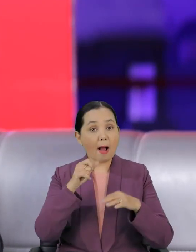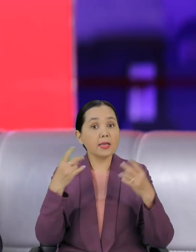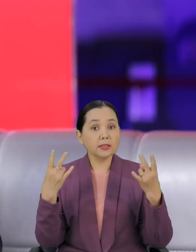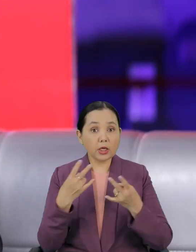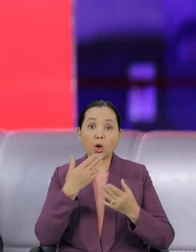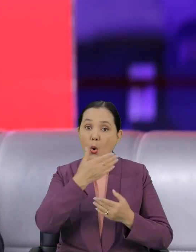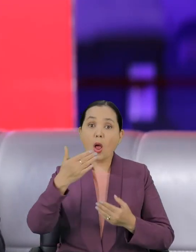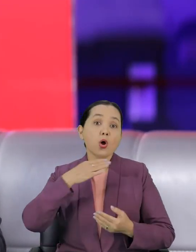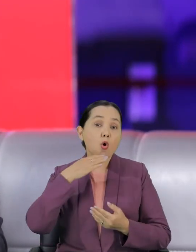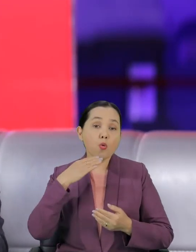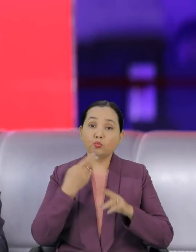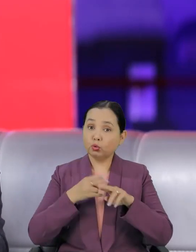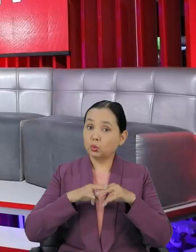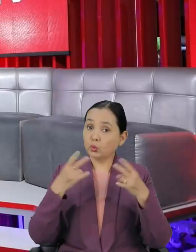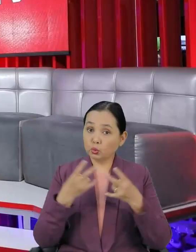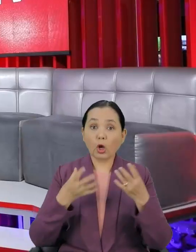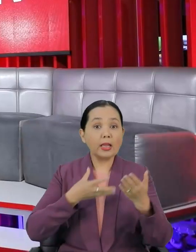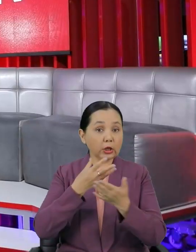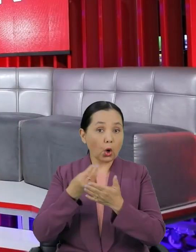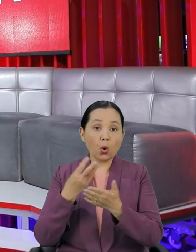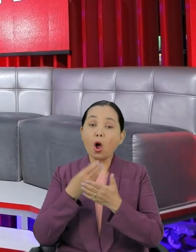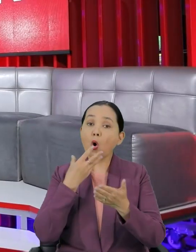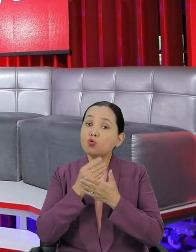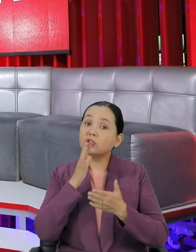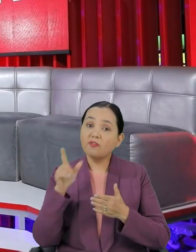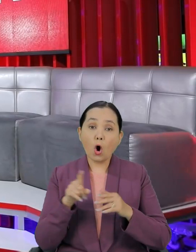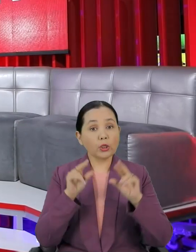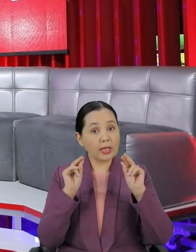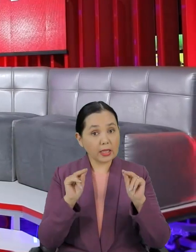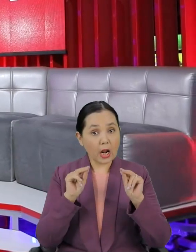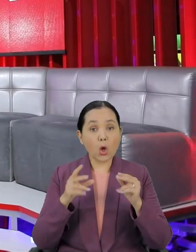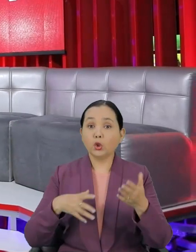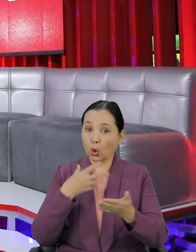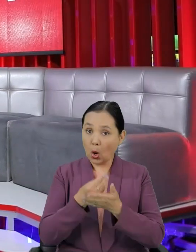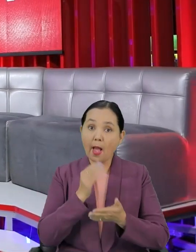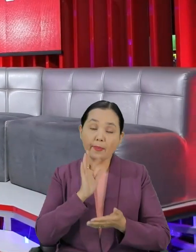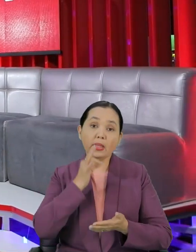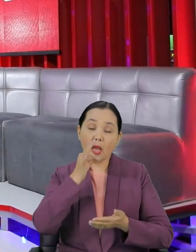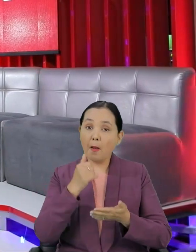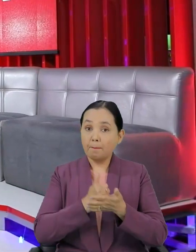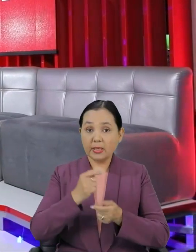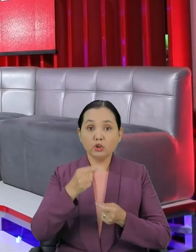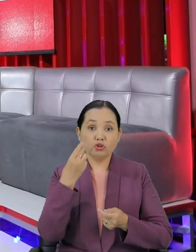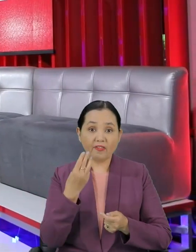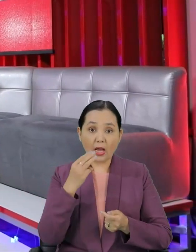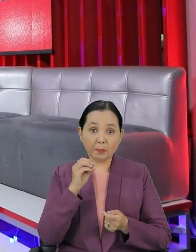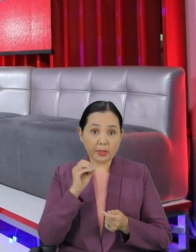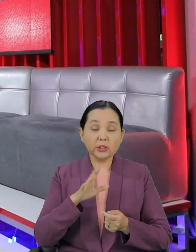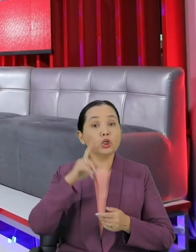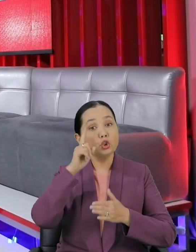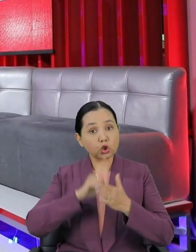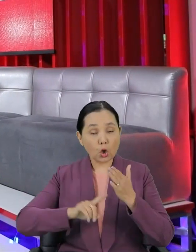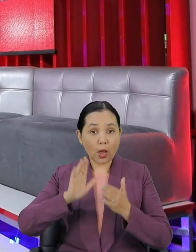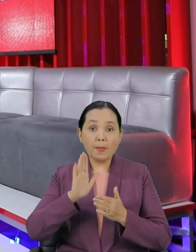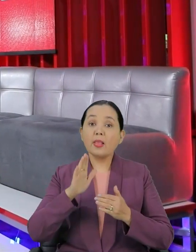kerak. Ularning ko'pchiligi buning uchun to'lovlarni o'z vaqtida halol qilib to'lab kelmoqda dedi Prezident Shavkat Mirziyoyev va